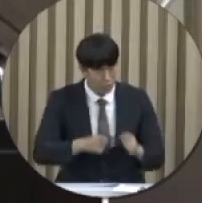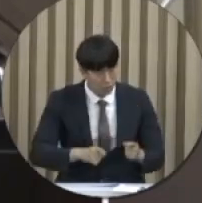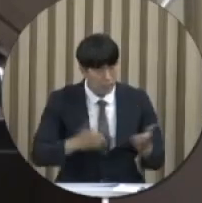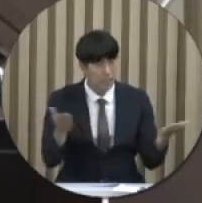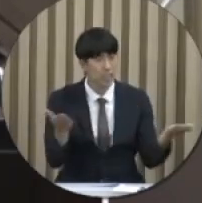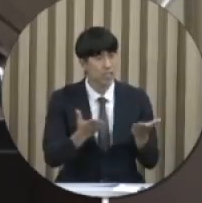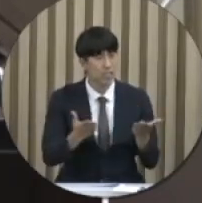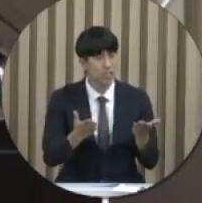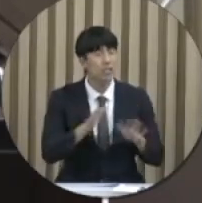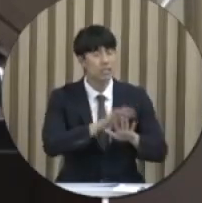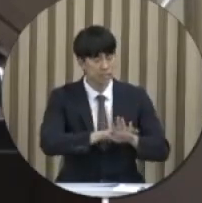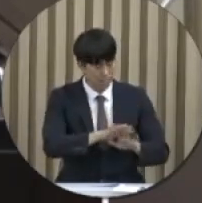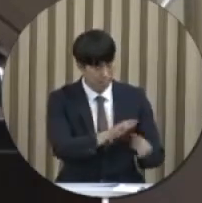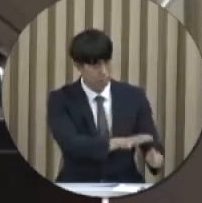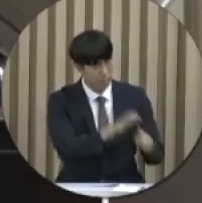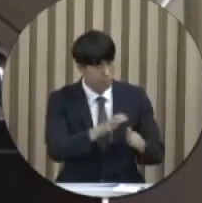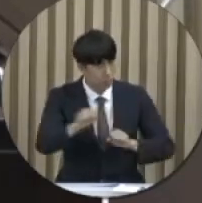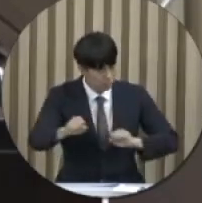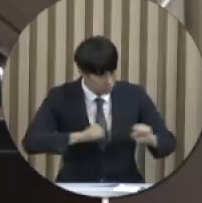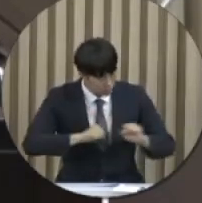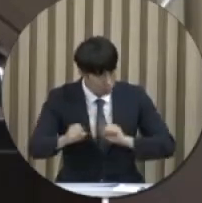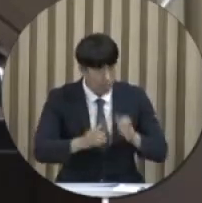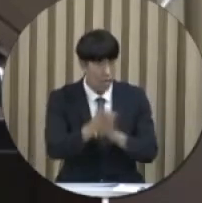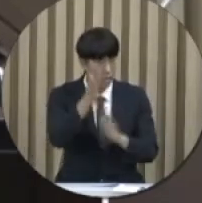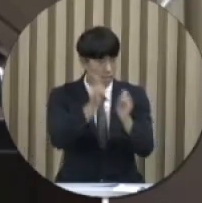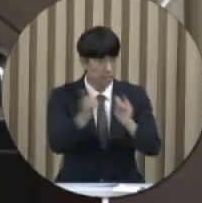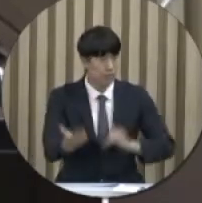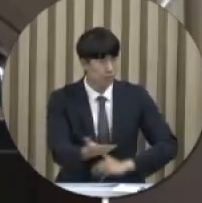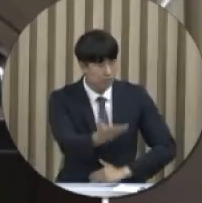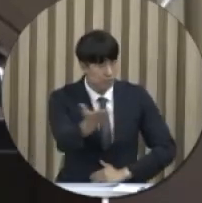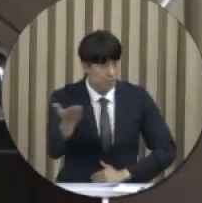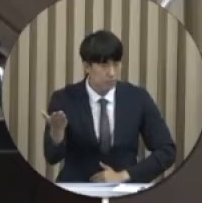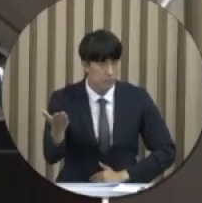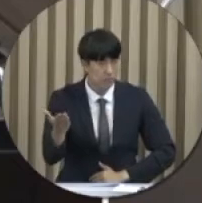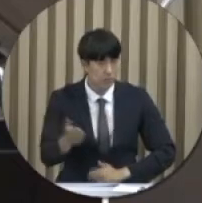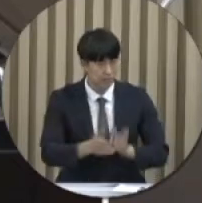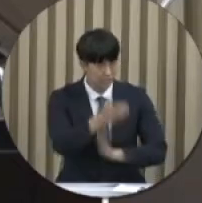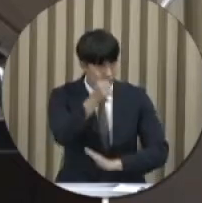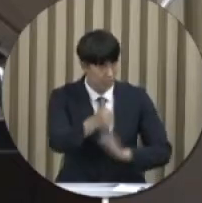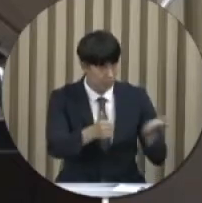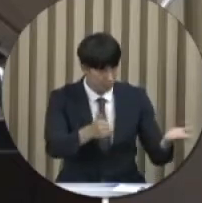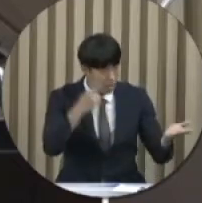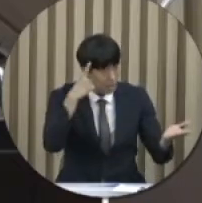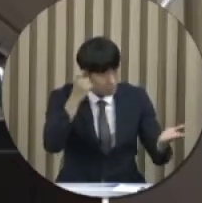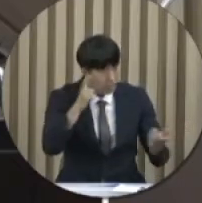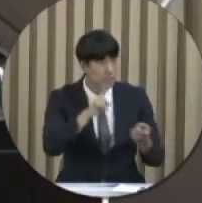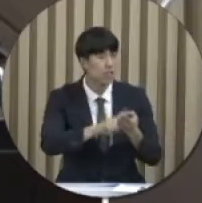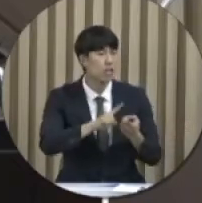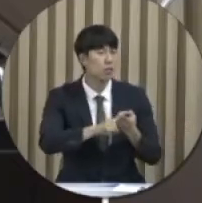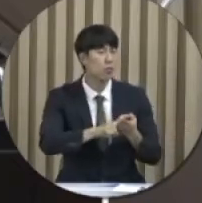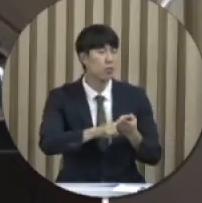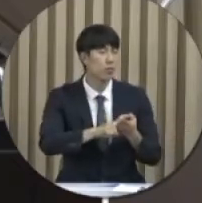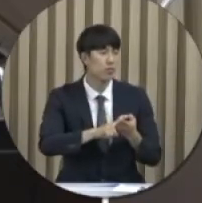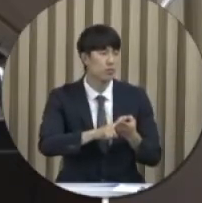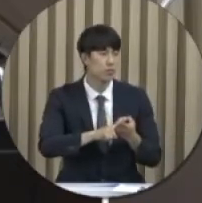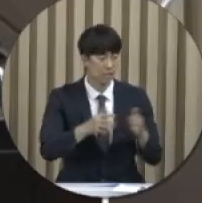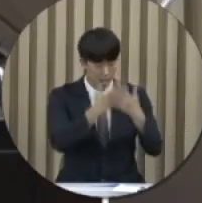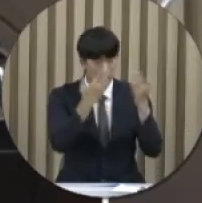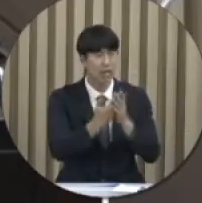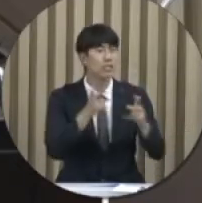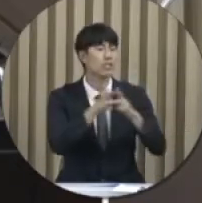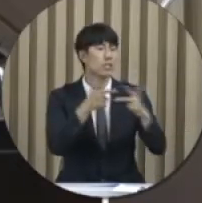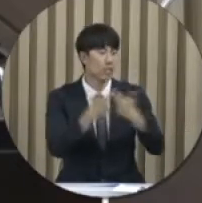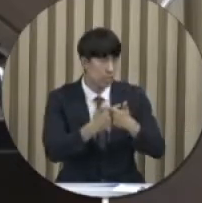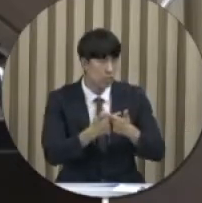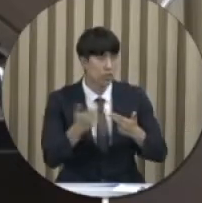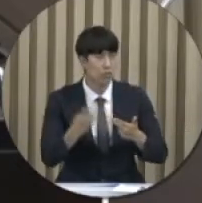것들을 실행으로 잘 옮겨주셔서 시민분들이 정말 그 시장님이 생각하시는 그러한 부분으로 다 이해하고